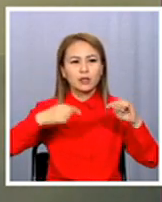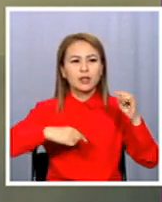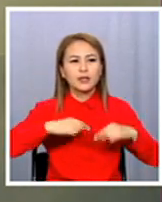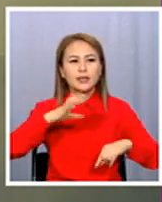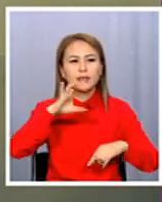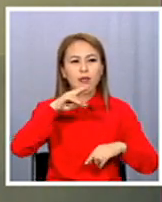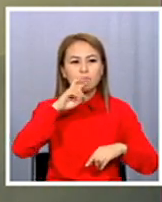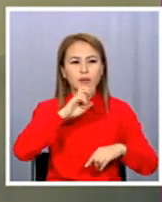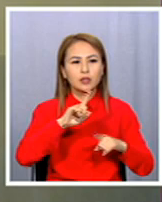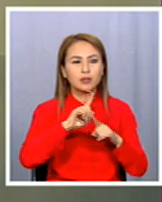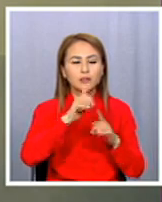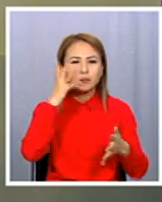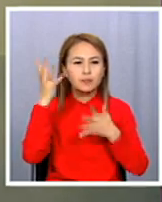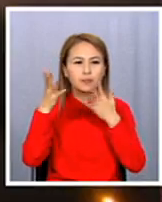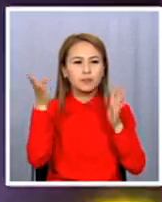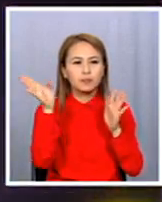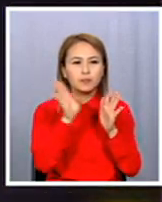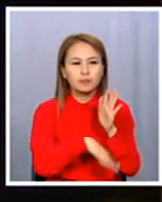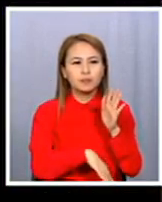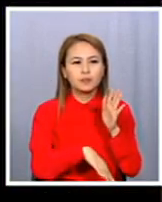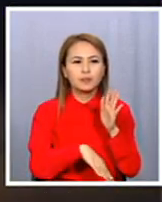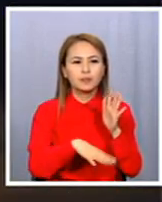жаңбыр желсіз күні жауатын жаңбыр.